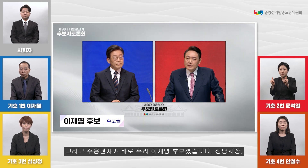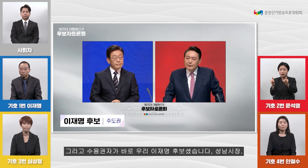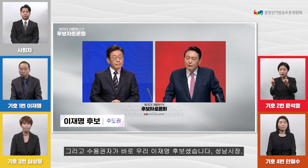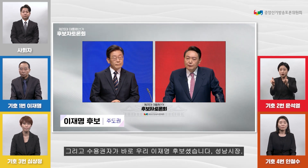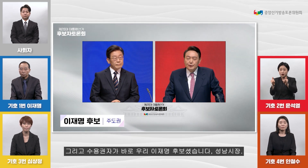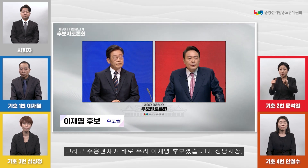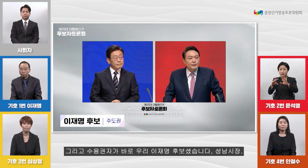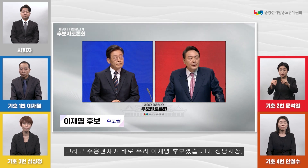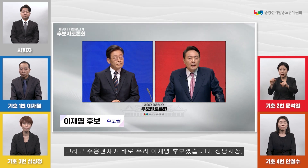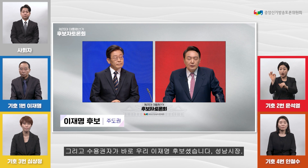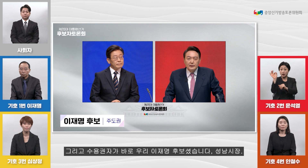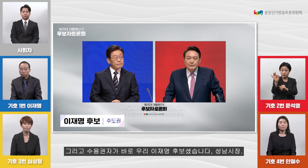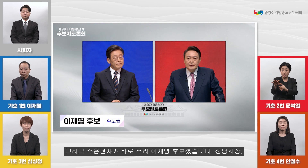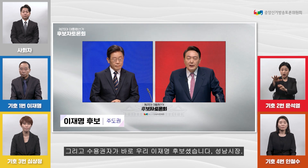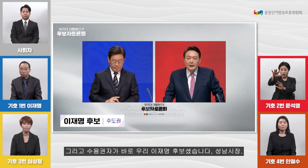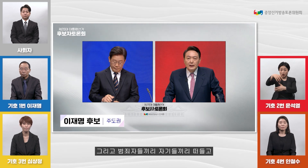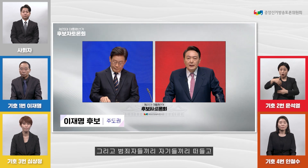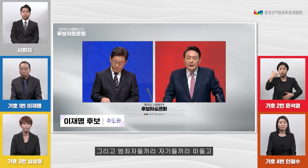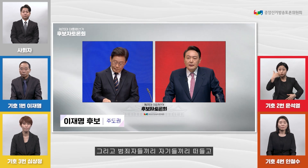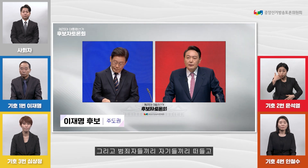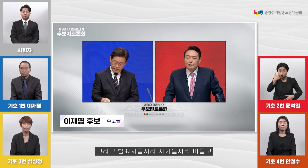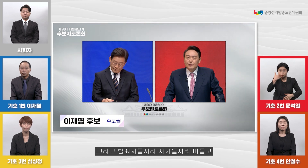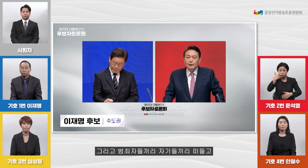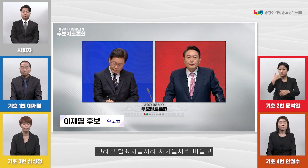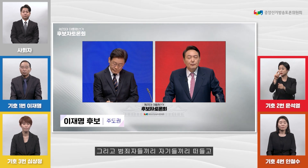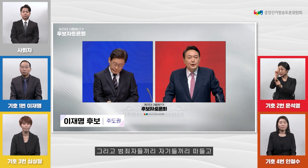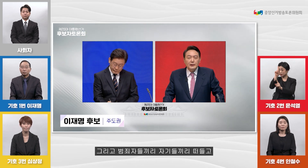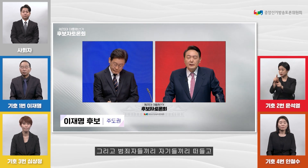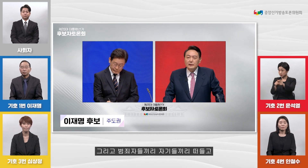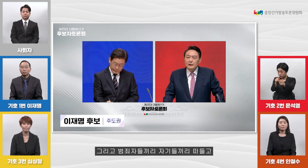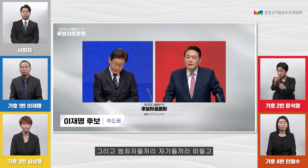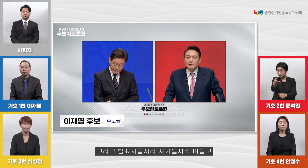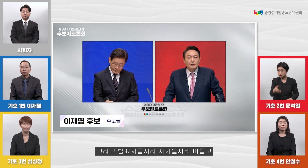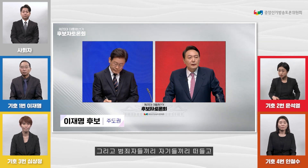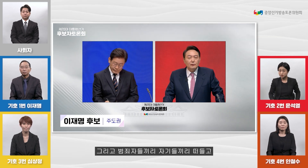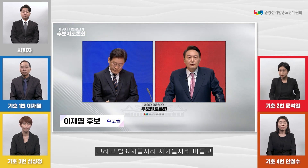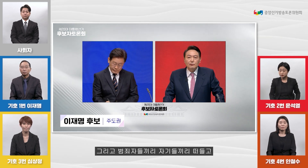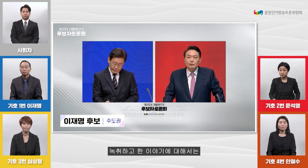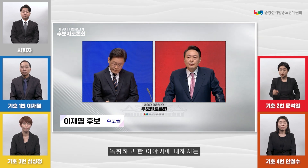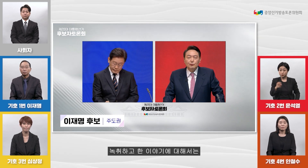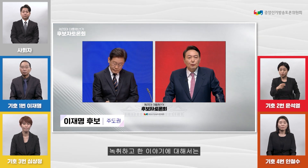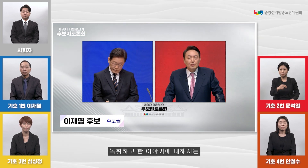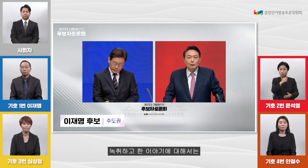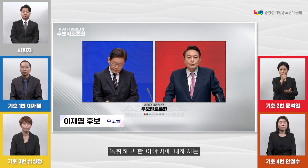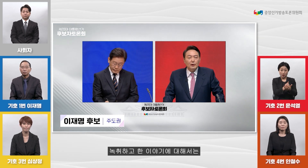우리 이재명 후보셨습니다. 성남시장. 그리고 뭐 범죄자들끼리 지들끼리